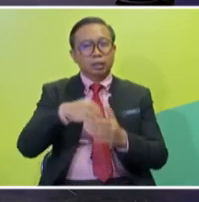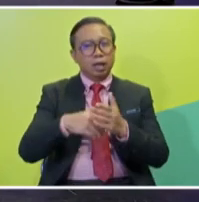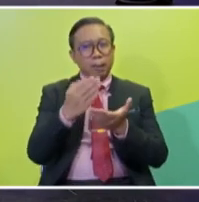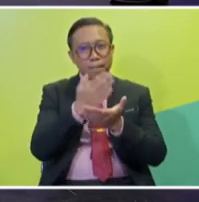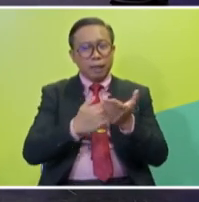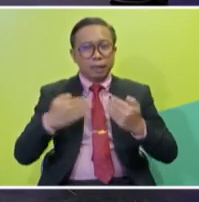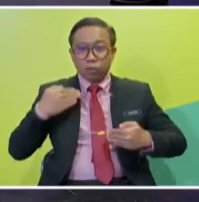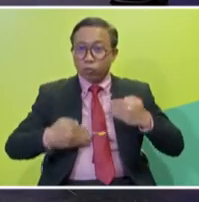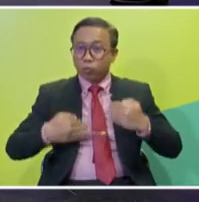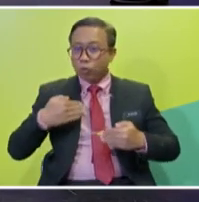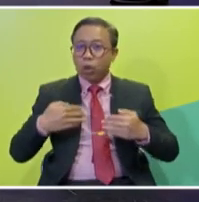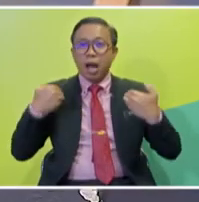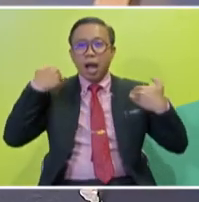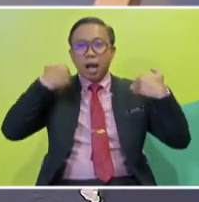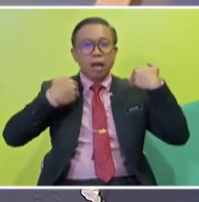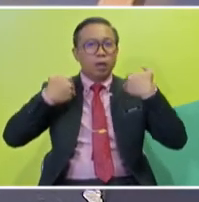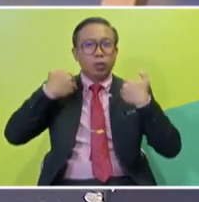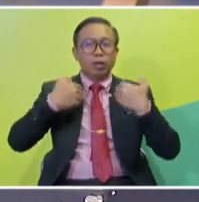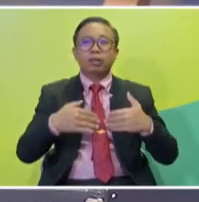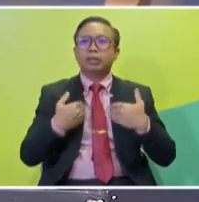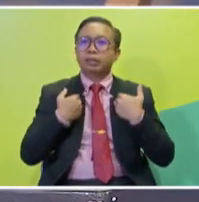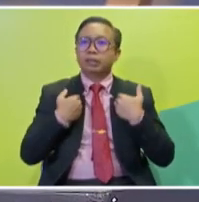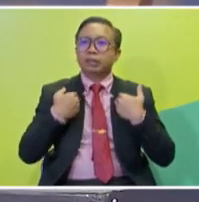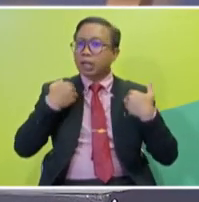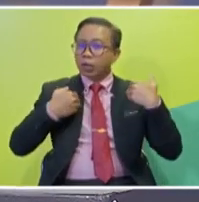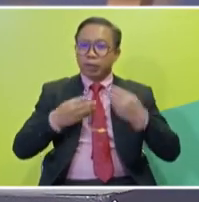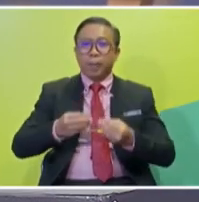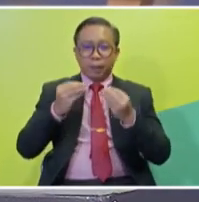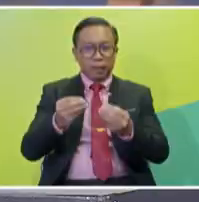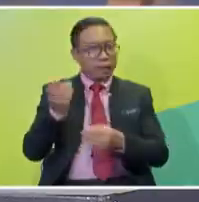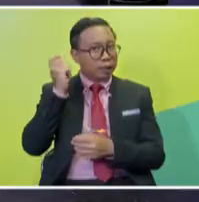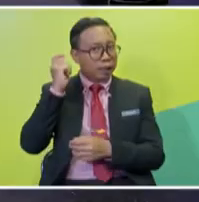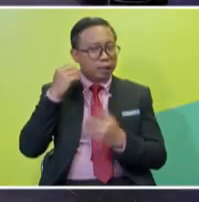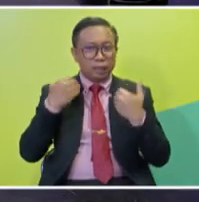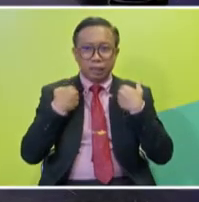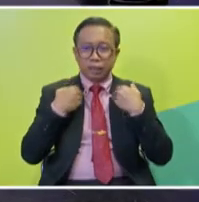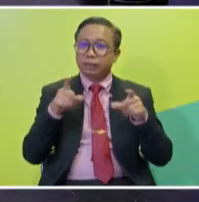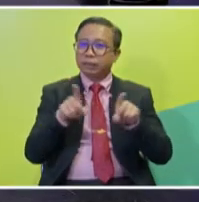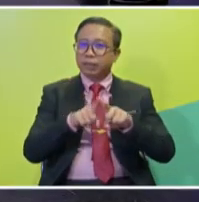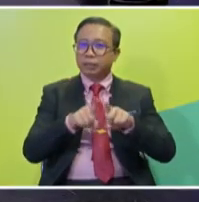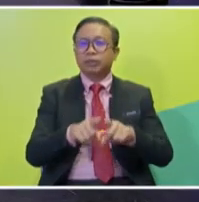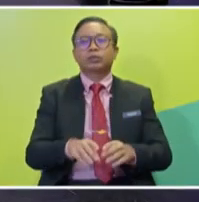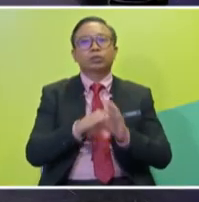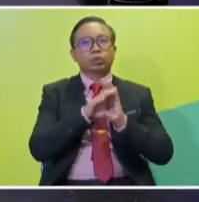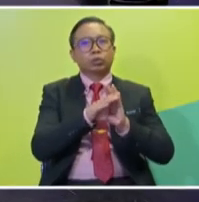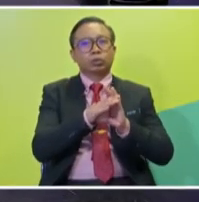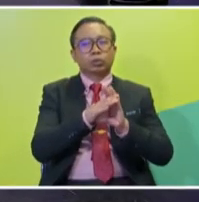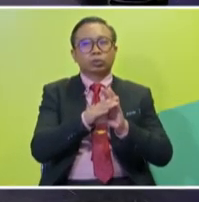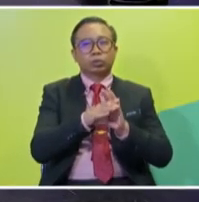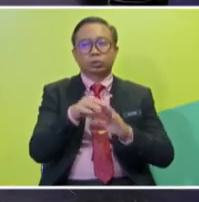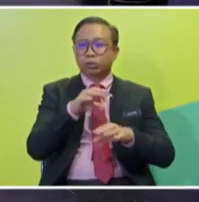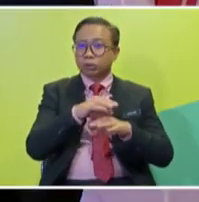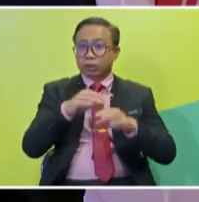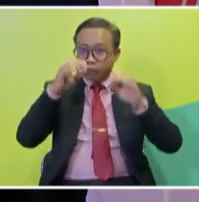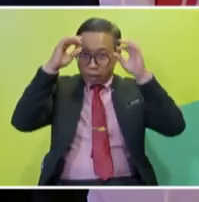tubuh hewan tersebut antara beberapa hewan yang kita berikan tadi ada yang sama contohnya mempunyai sisi mempunyai